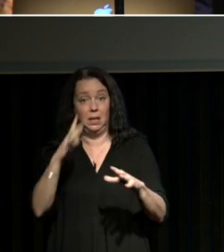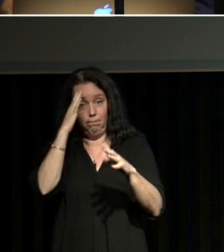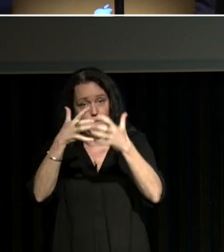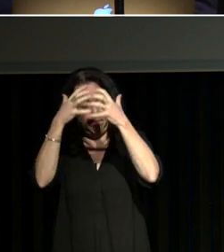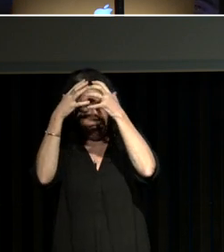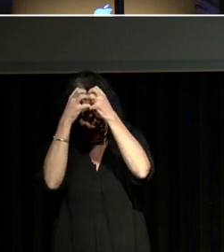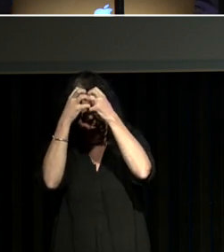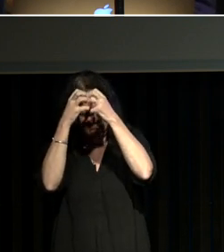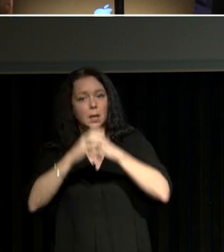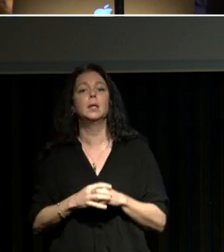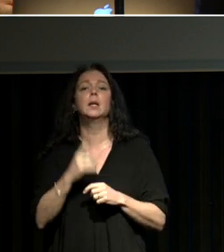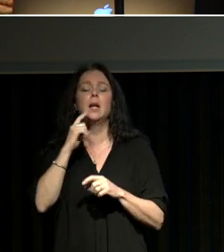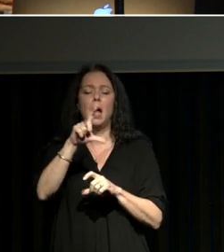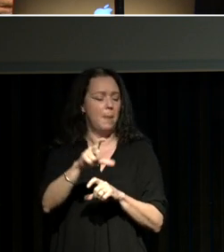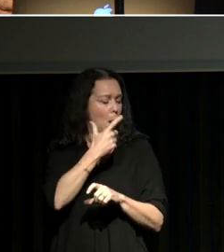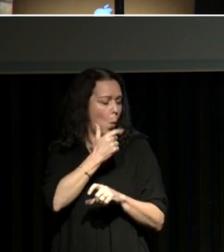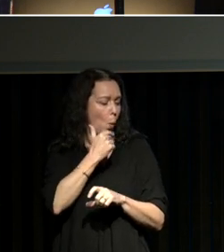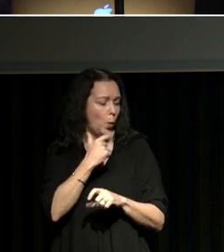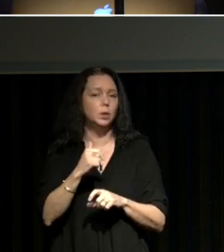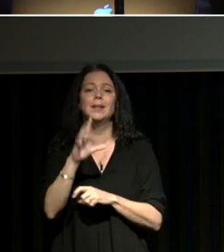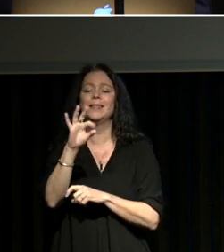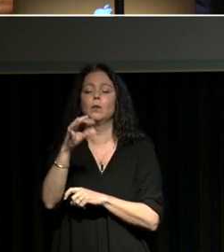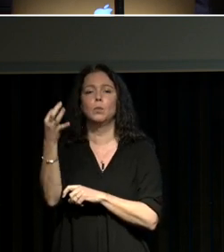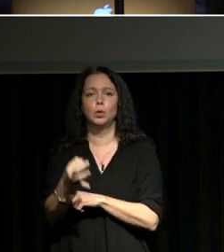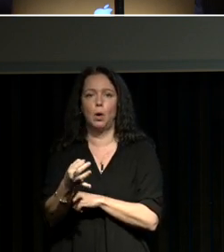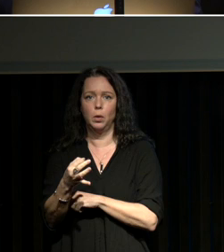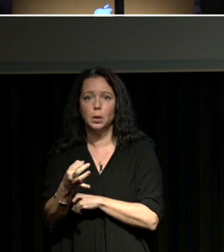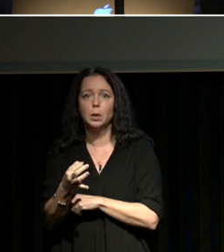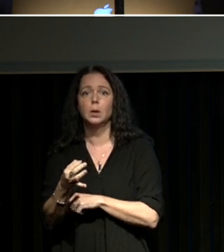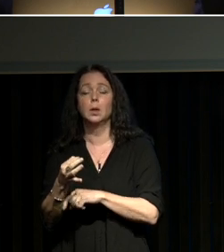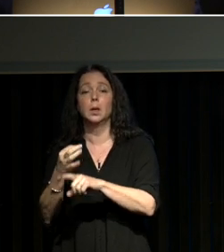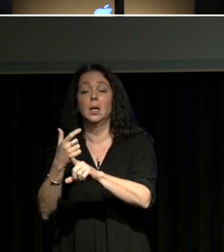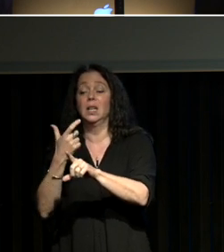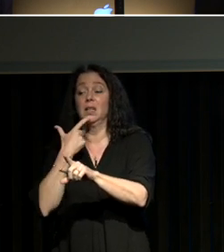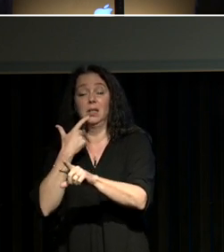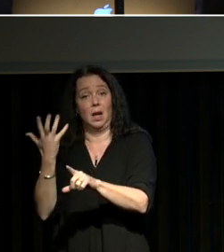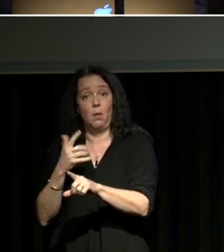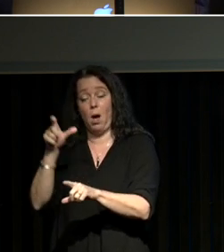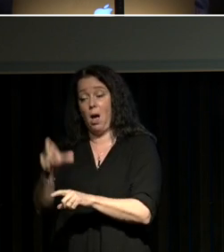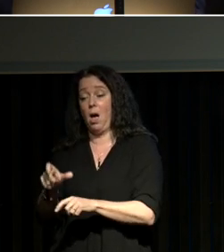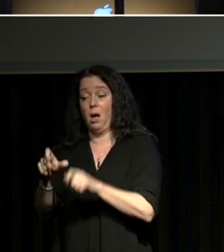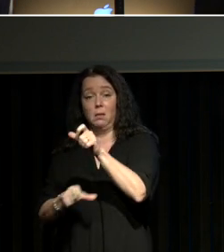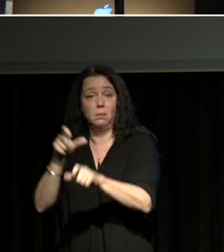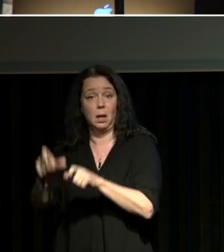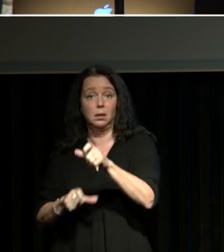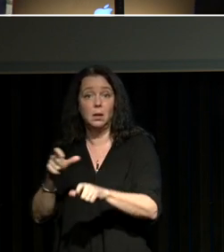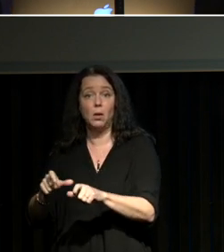France, la barre rouge, vous voyez, c'est environ 50% des donneurs prélevés, c'est des comas post-anoxiques. Ça veut dire quoi? C'est des gens qui vont être réanimés suite